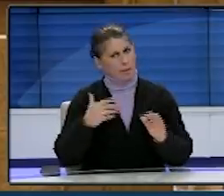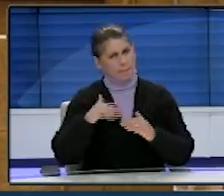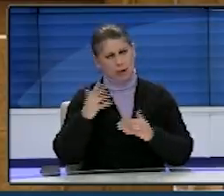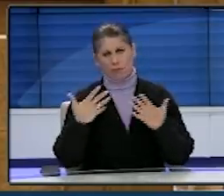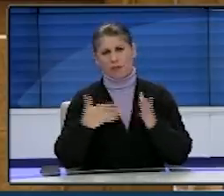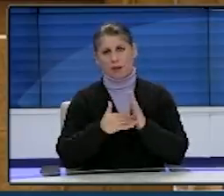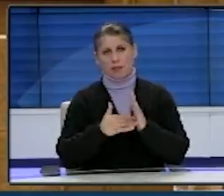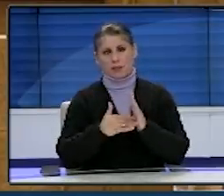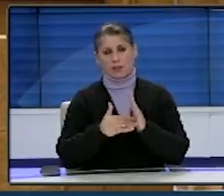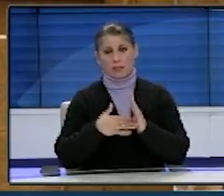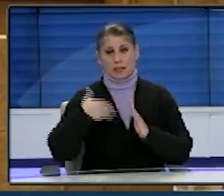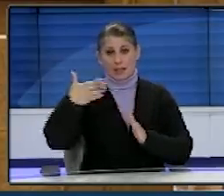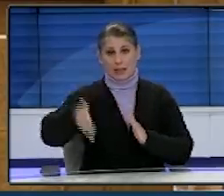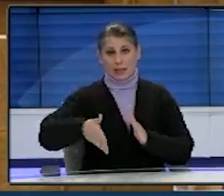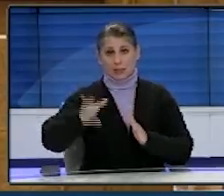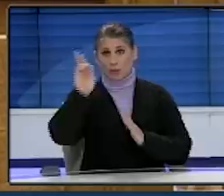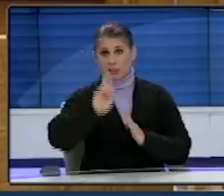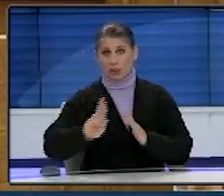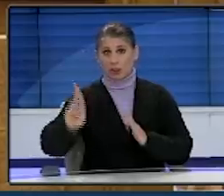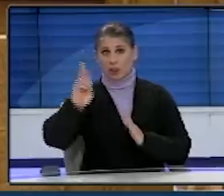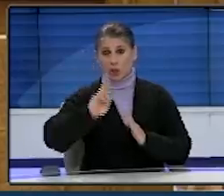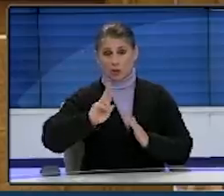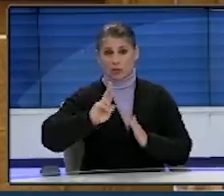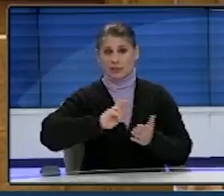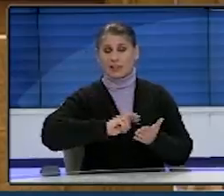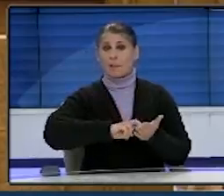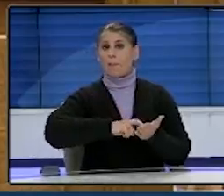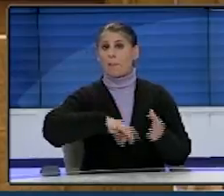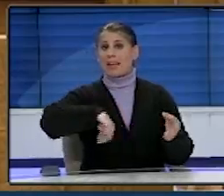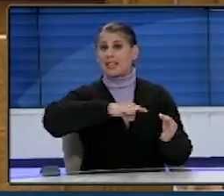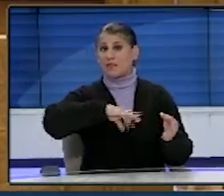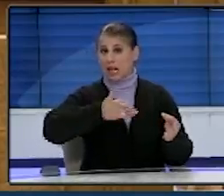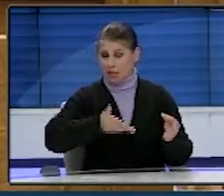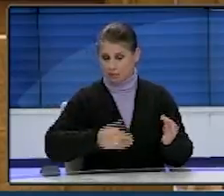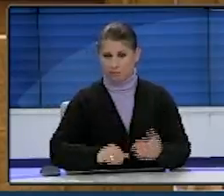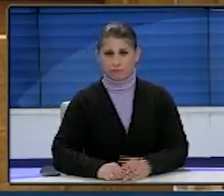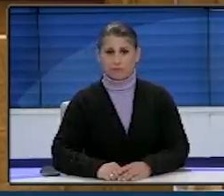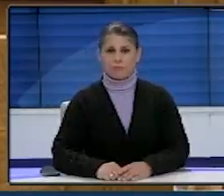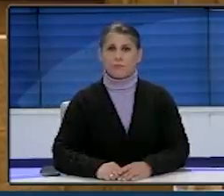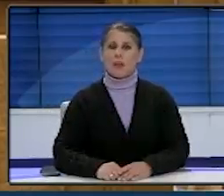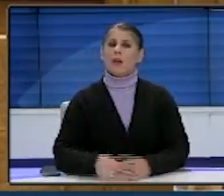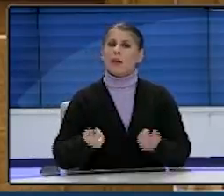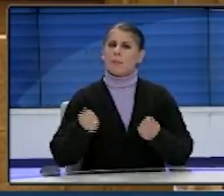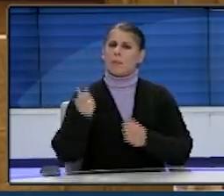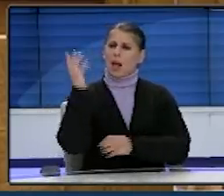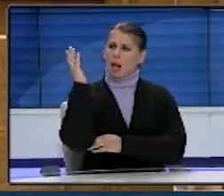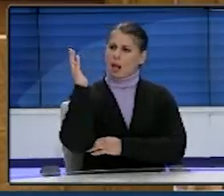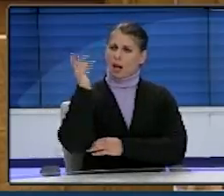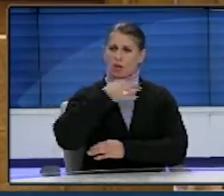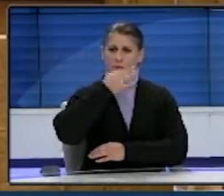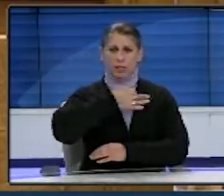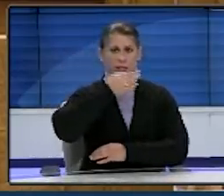πραγματικότητα, βρίσκονταν έξω από τη ρώσικη πρεσβεία και γινόντουσαν οι ομιλίες και οι